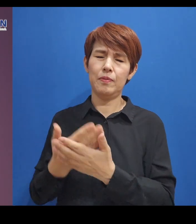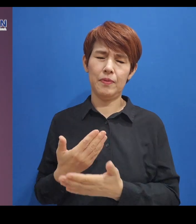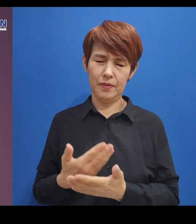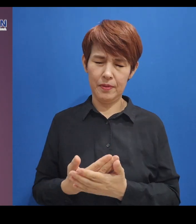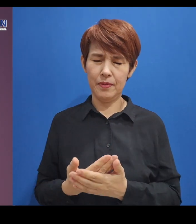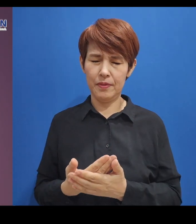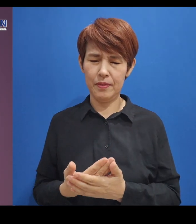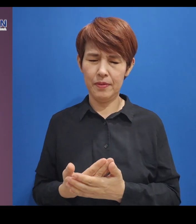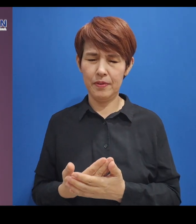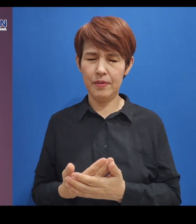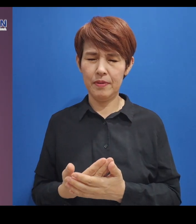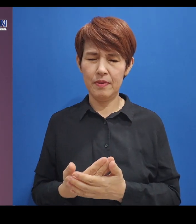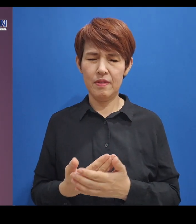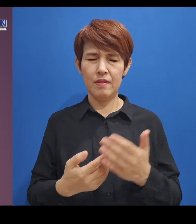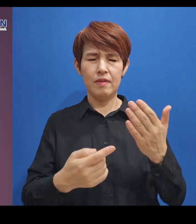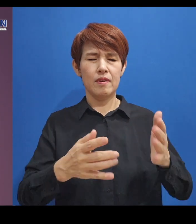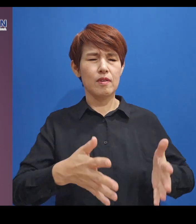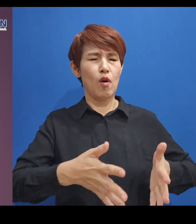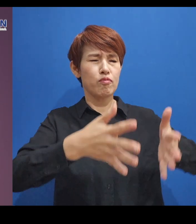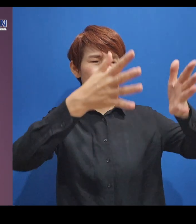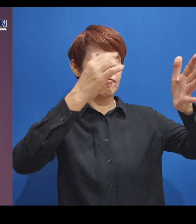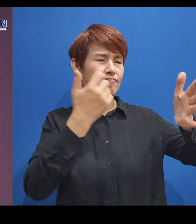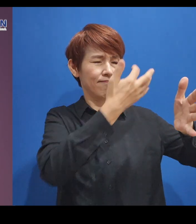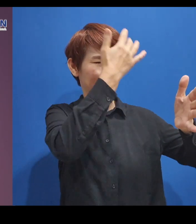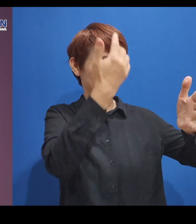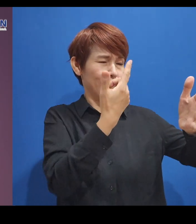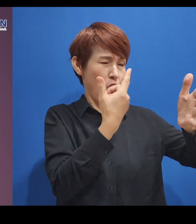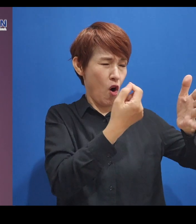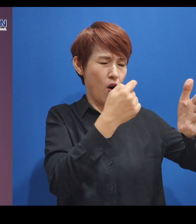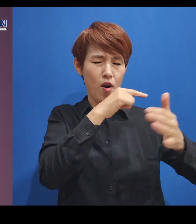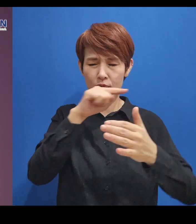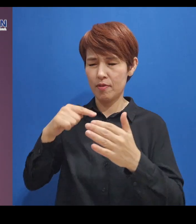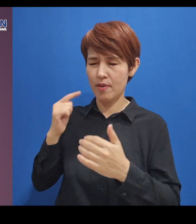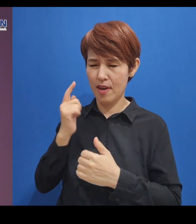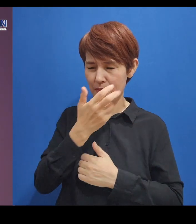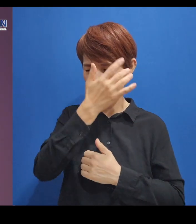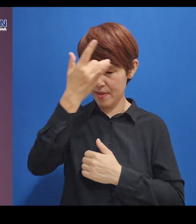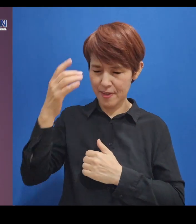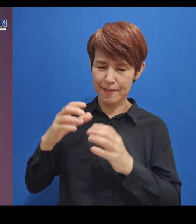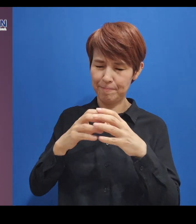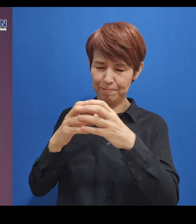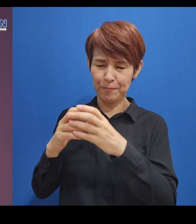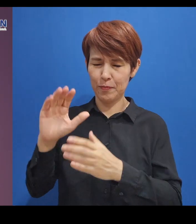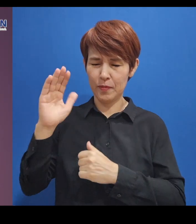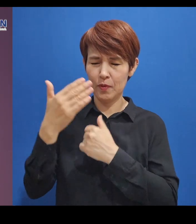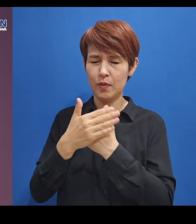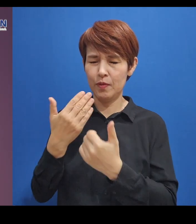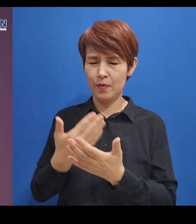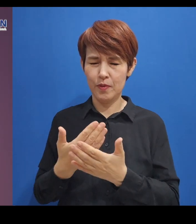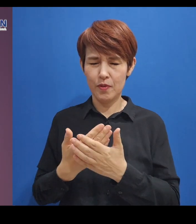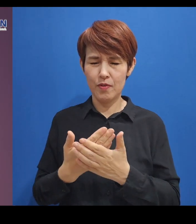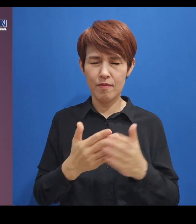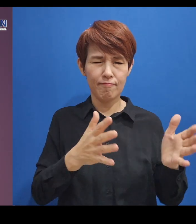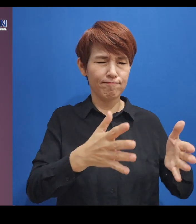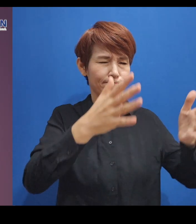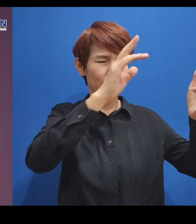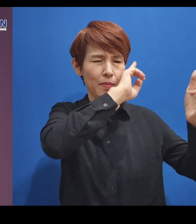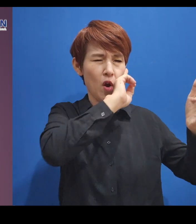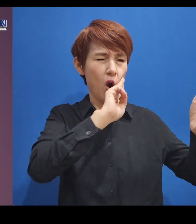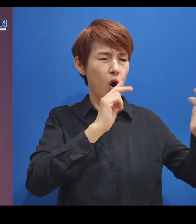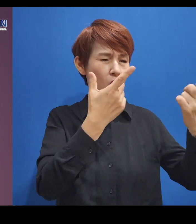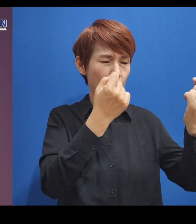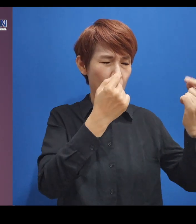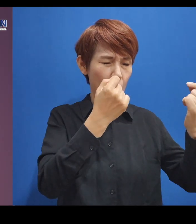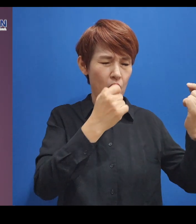도와주시옵소서. 건물이 아름다운 것처럼 우리도 아름답게 지어지는 공동체 되게 하시고, 건물이 편리한